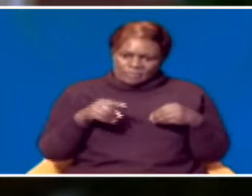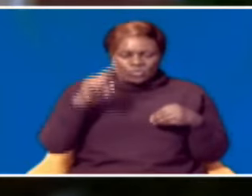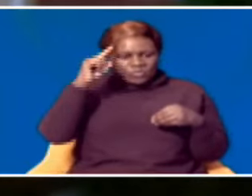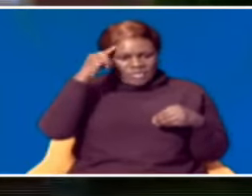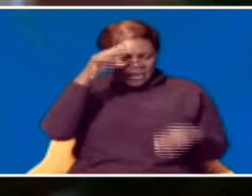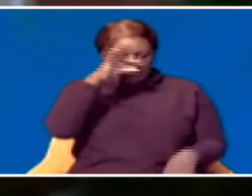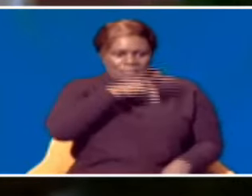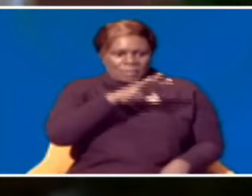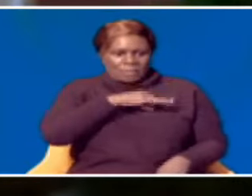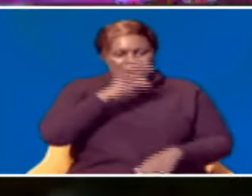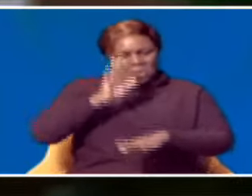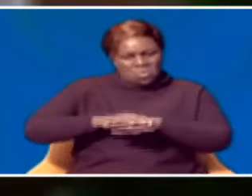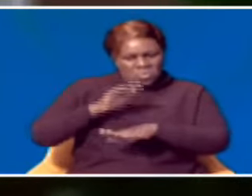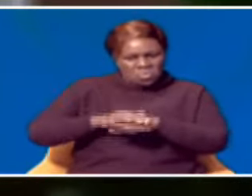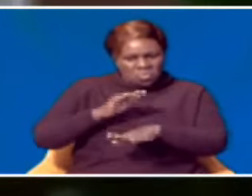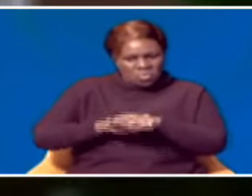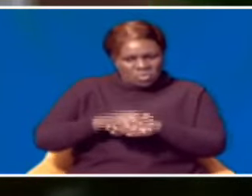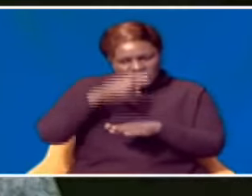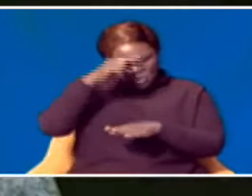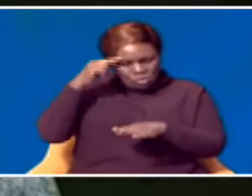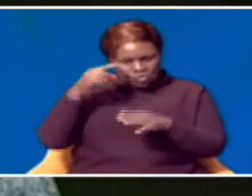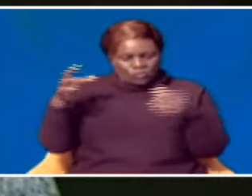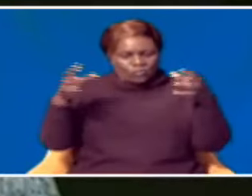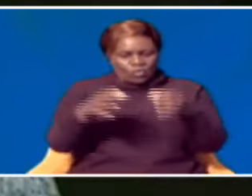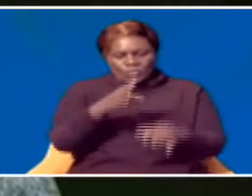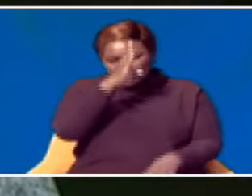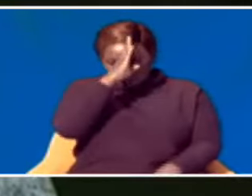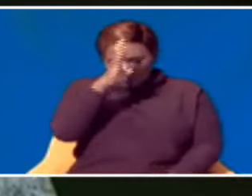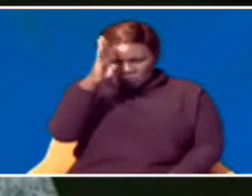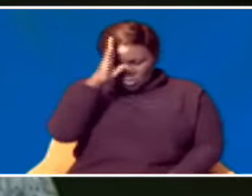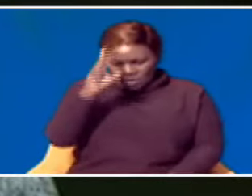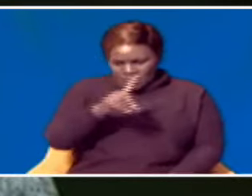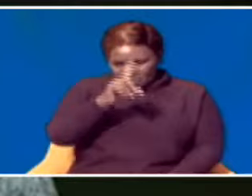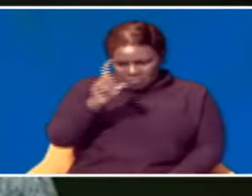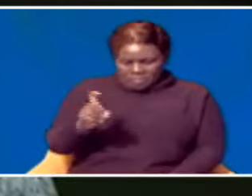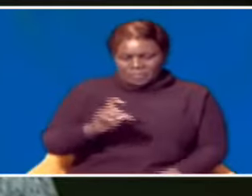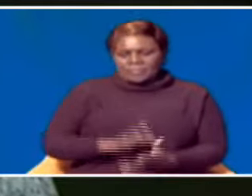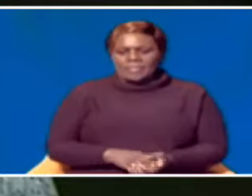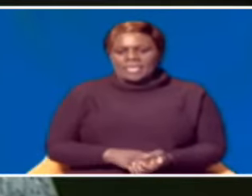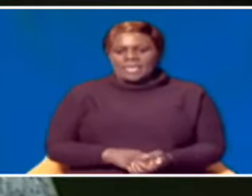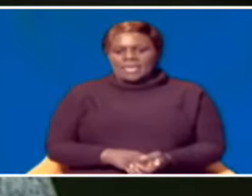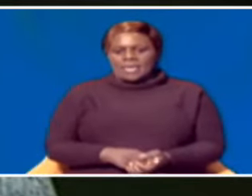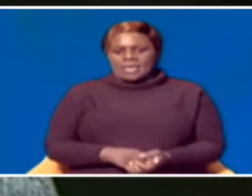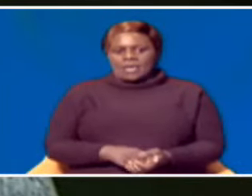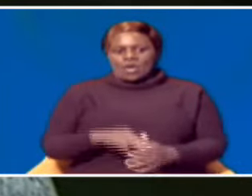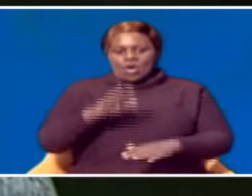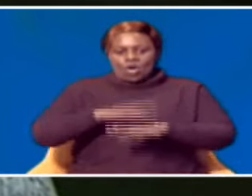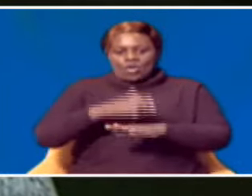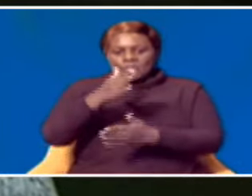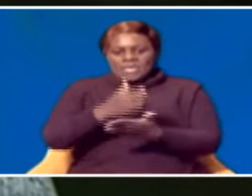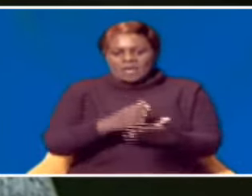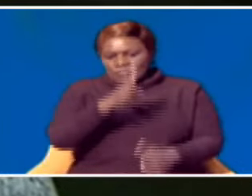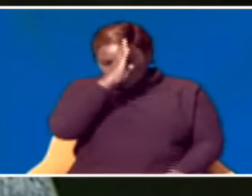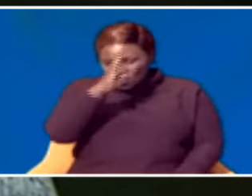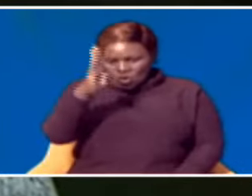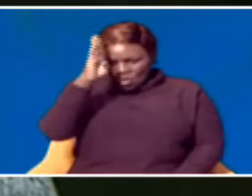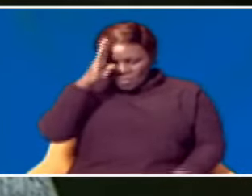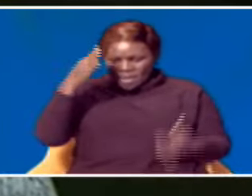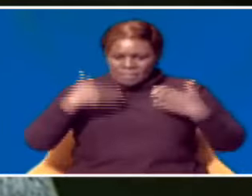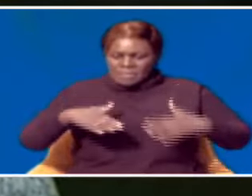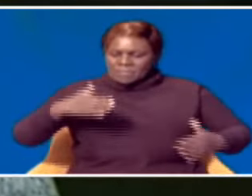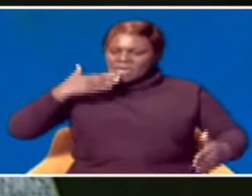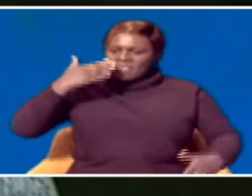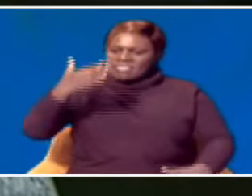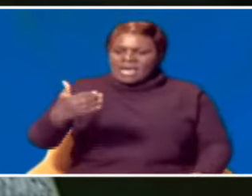ni matunda bora kabisa kwa ajili ya wakazi wa Bungoma? Wow, kwa niaba ya watu wa Bungoma, kwanza nataka